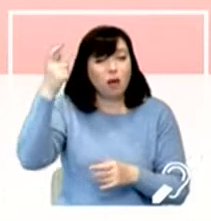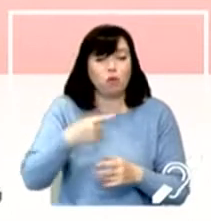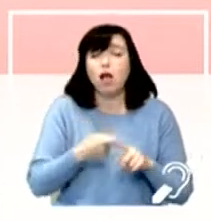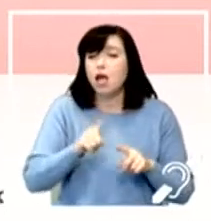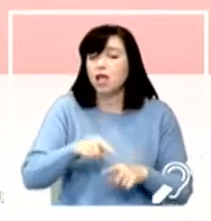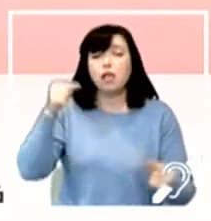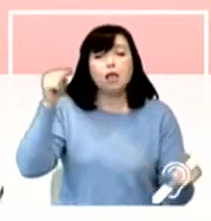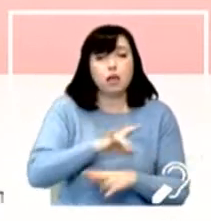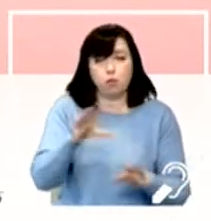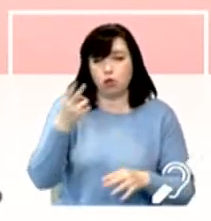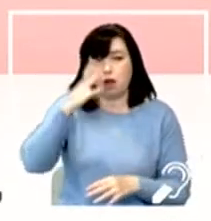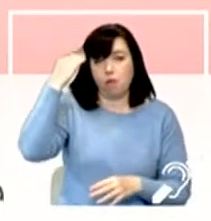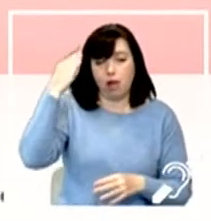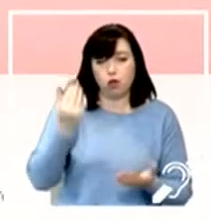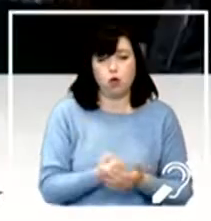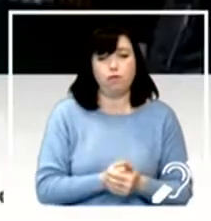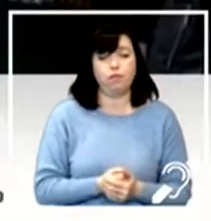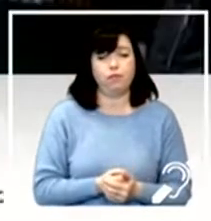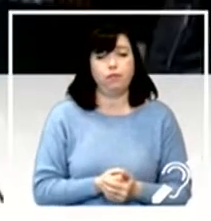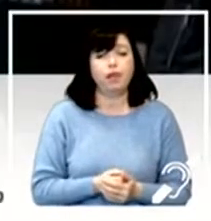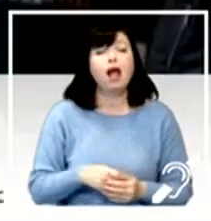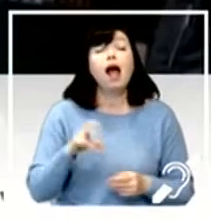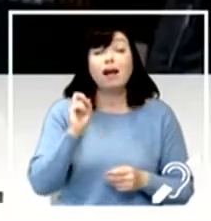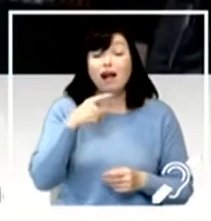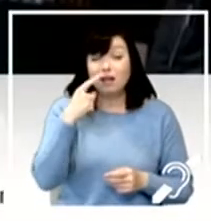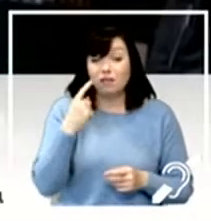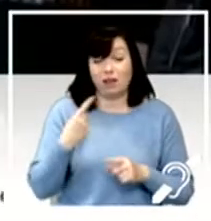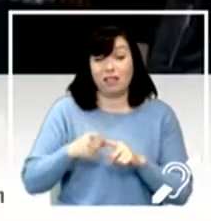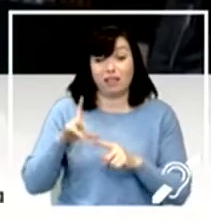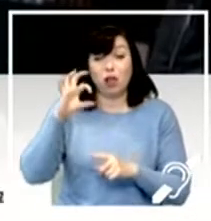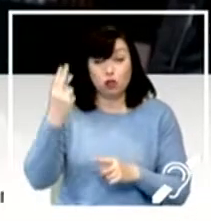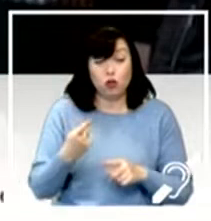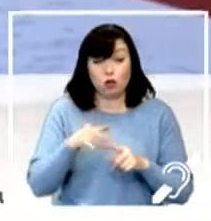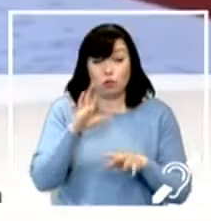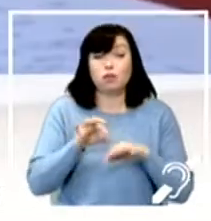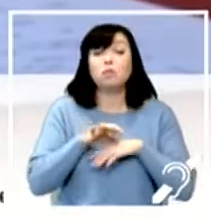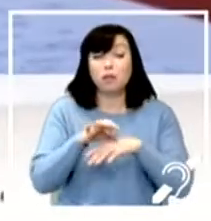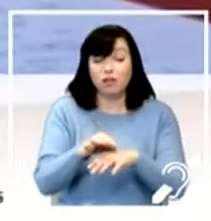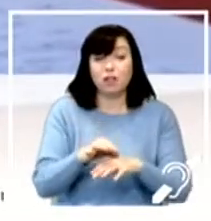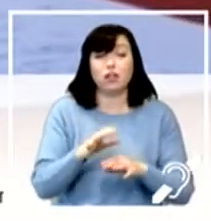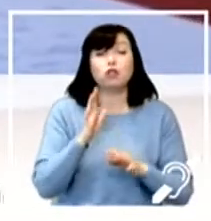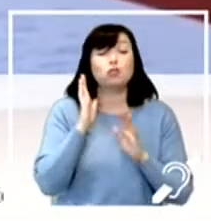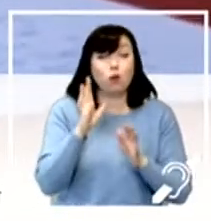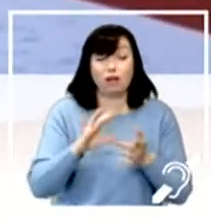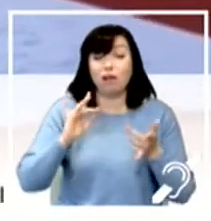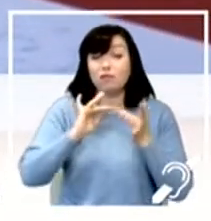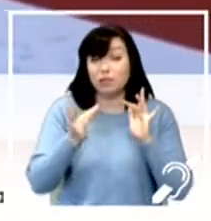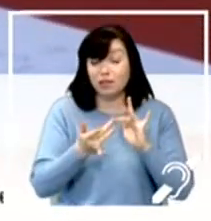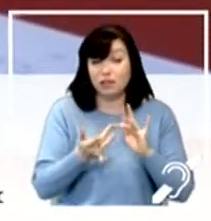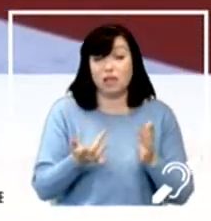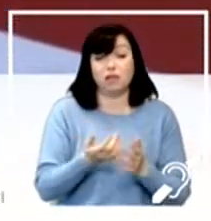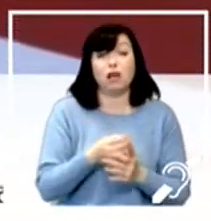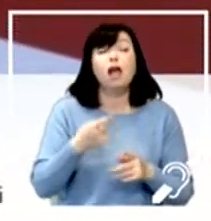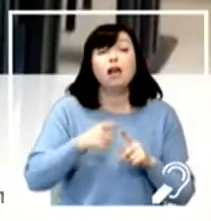societatea moldovenească și alte inițiative. Potrivit autorilor, campania care se va desfășura exclusiv în format online se adresează